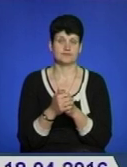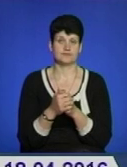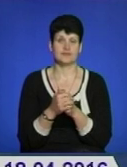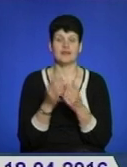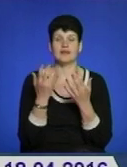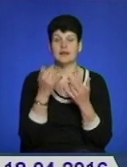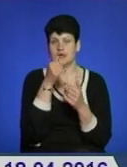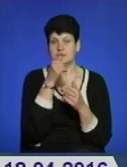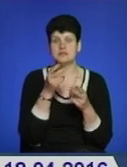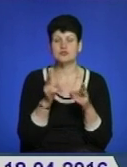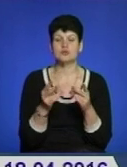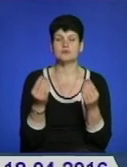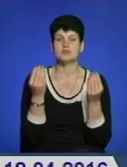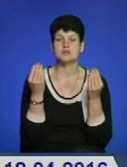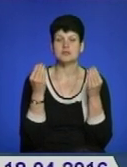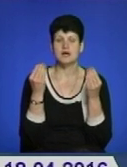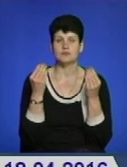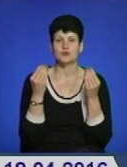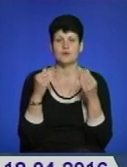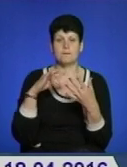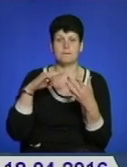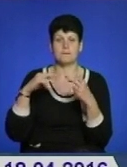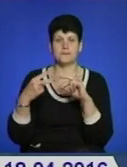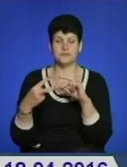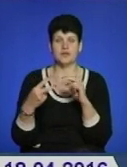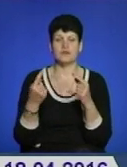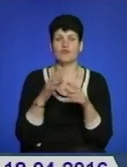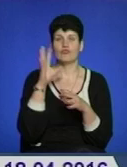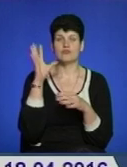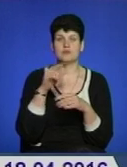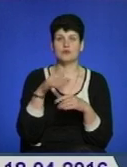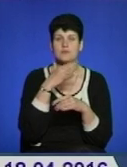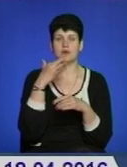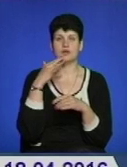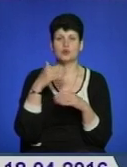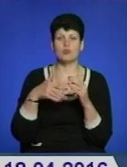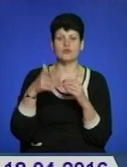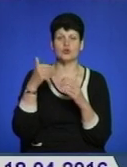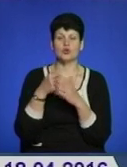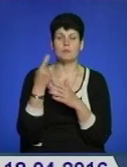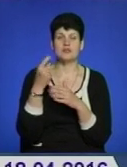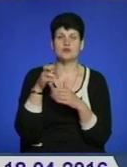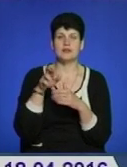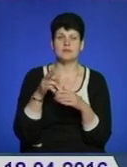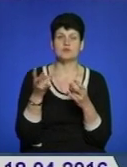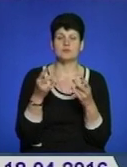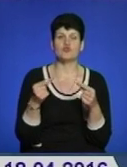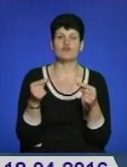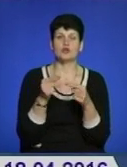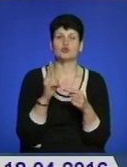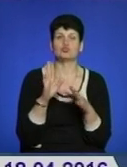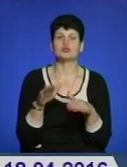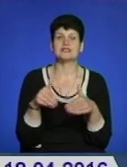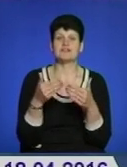Кілька місяців залишилося до масштабного комунального перевороту. Усім жителям багатоповерхівок до 1 липня потрібно визначитися, хто буде